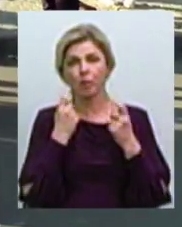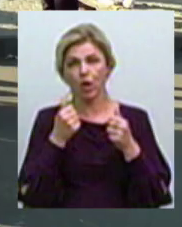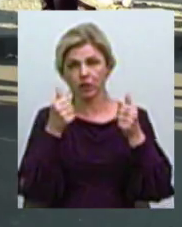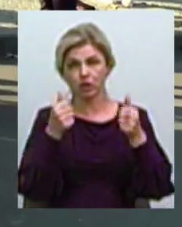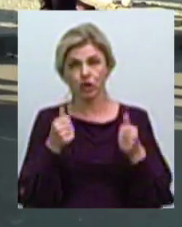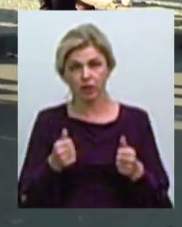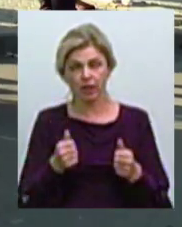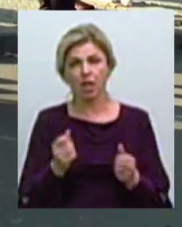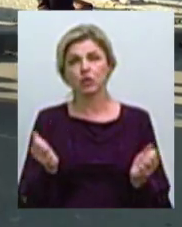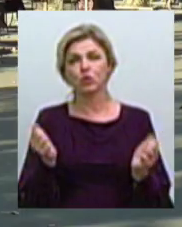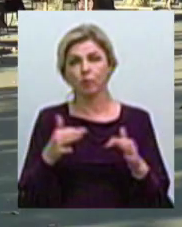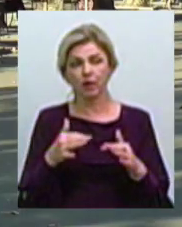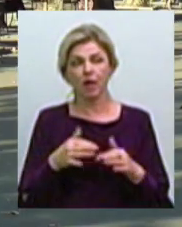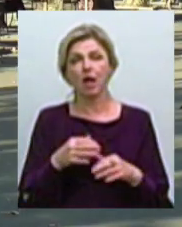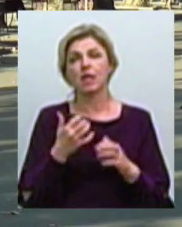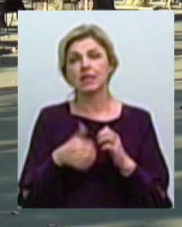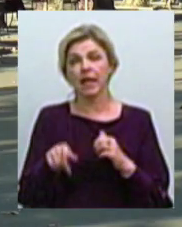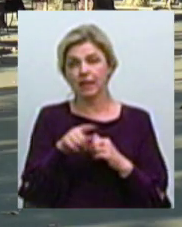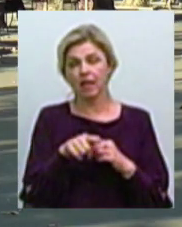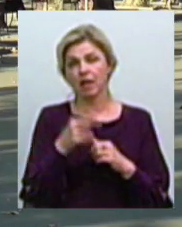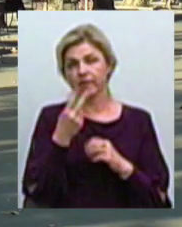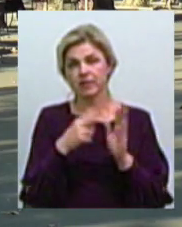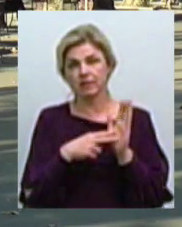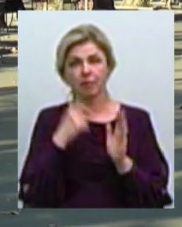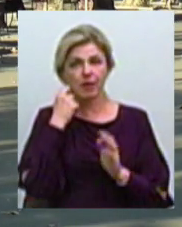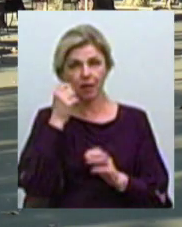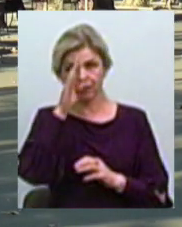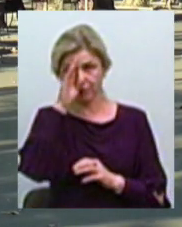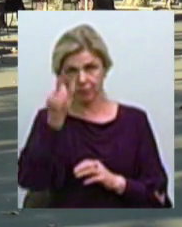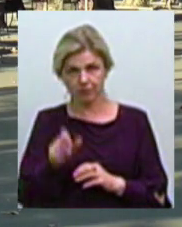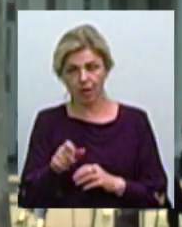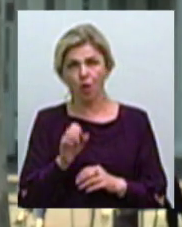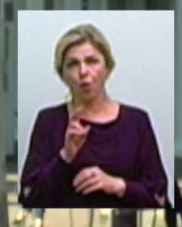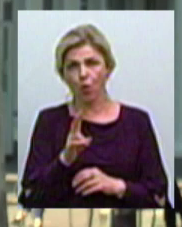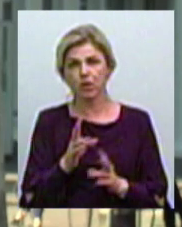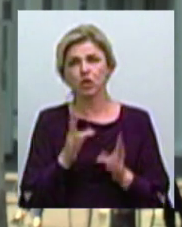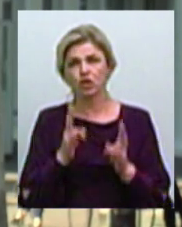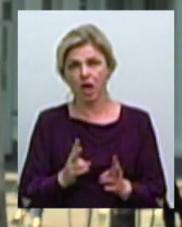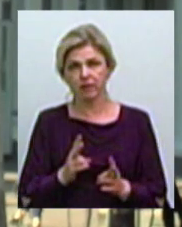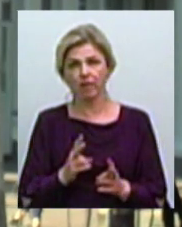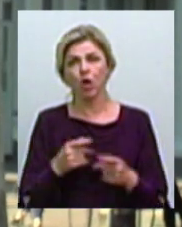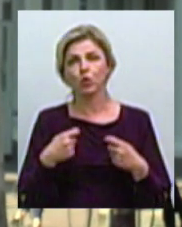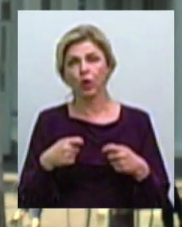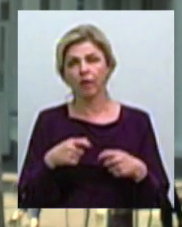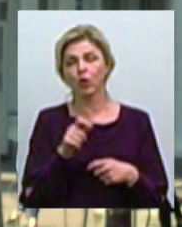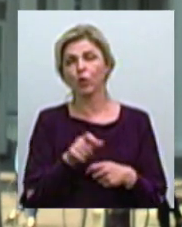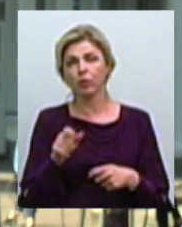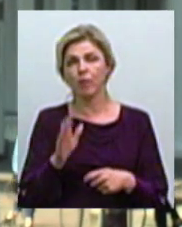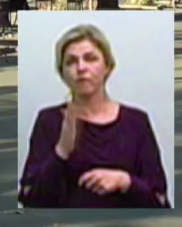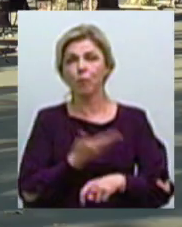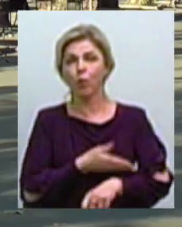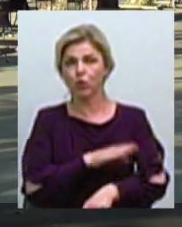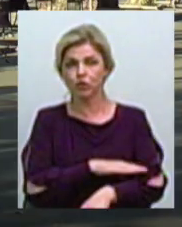Серед присутніх – 27-річний Дмитро. Чоловік говорить, що став жертвою торгівлі людьми в Польщі. Розповідає свою